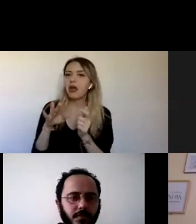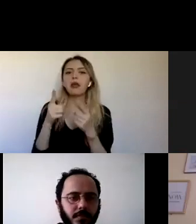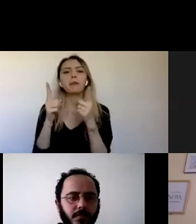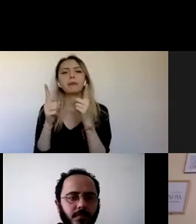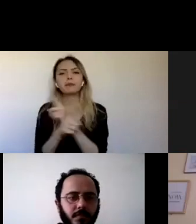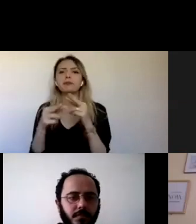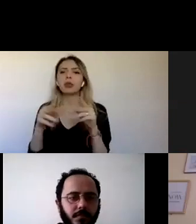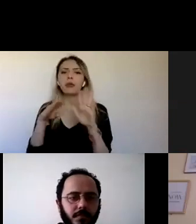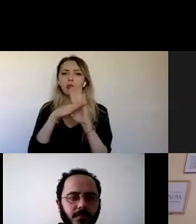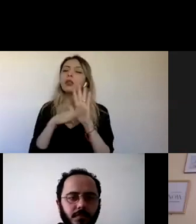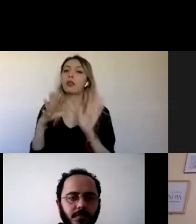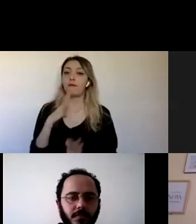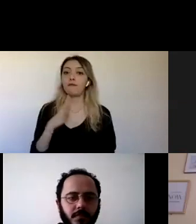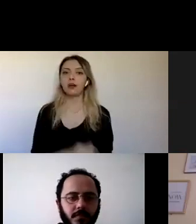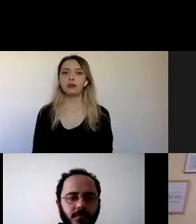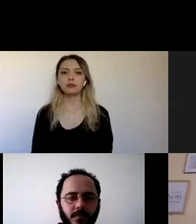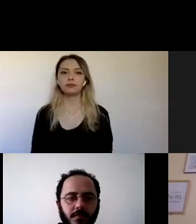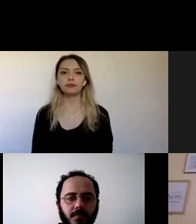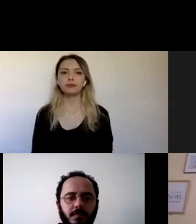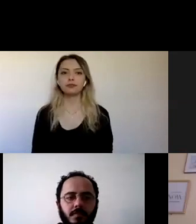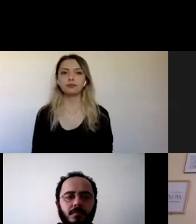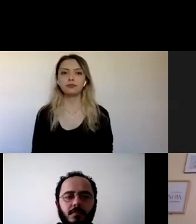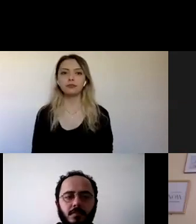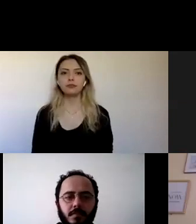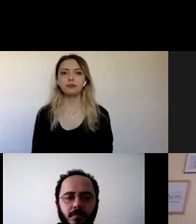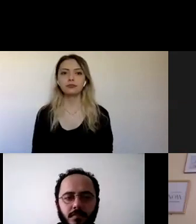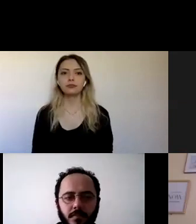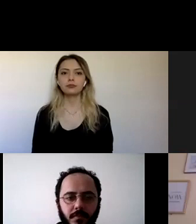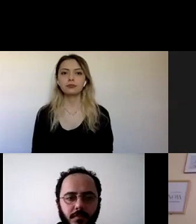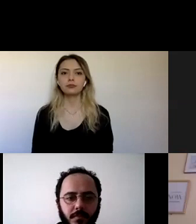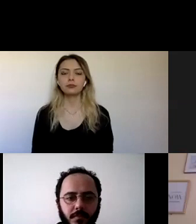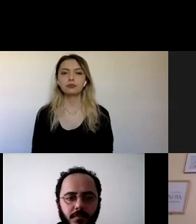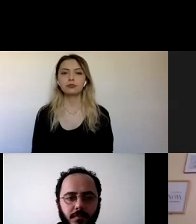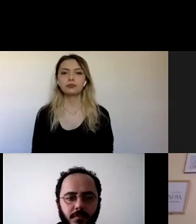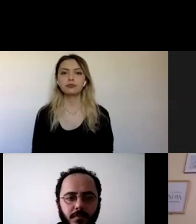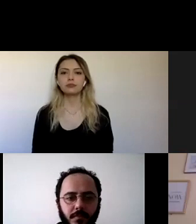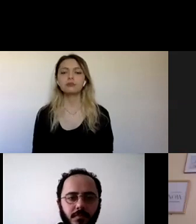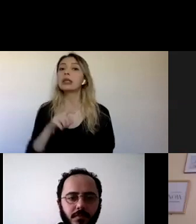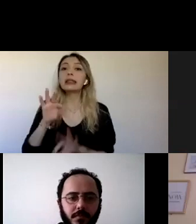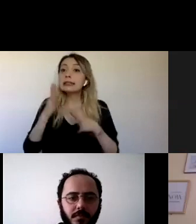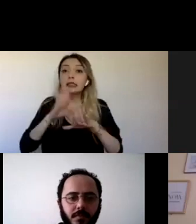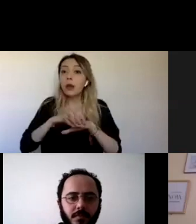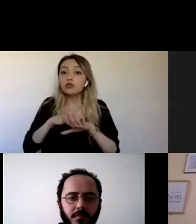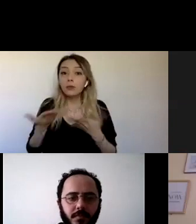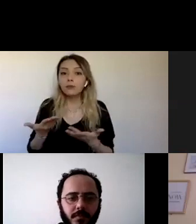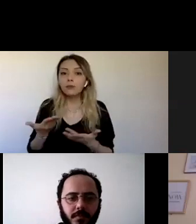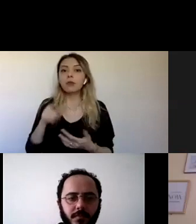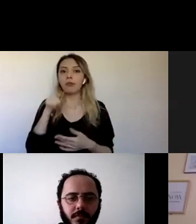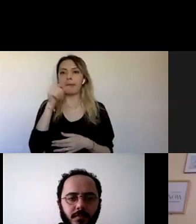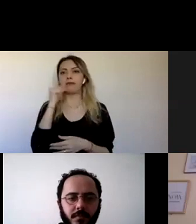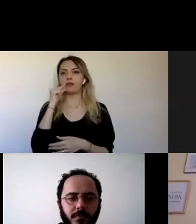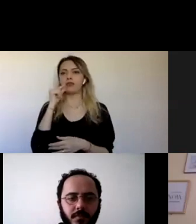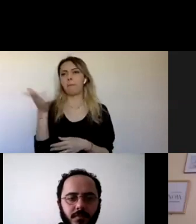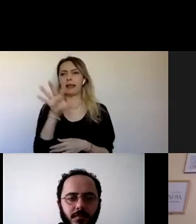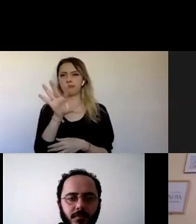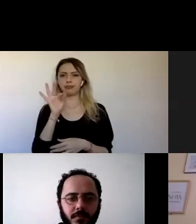de listeyi nasıl belirlediğinizi, şey yaptığımızı, eklediğinizi söyleyeyim. Bir profile giriyorsunuz. 3 çizgiyi